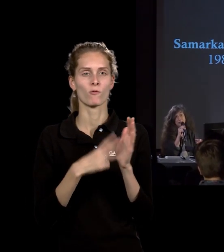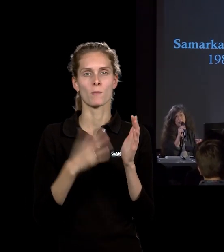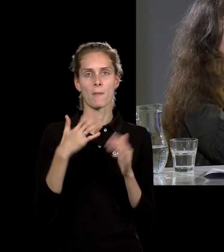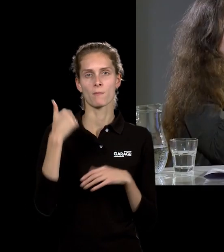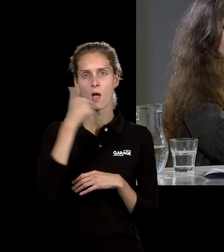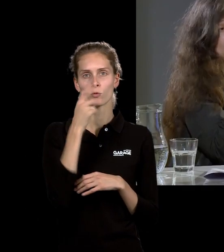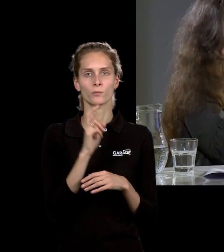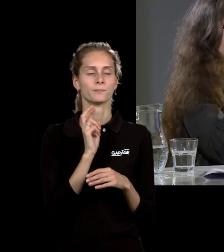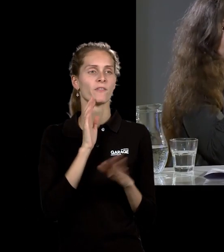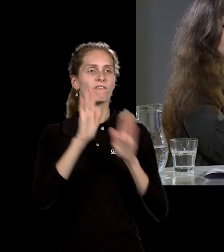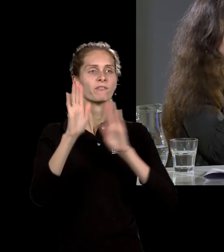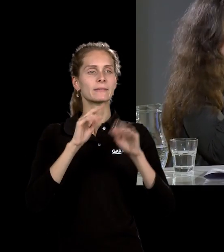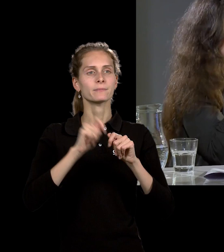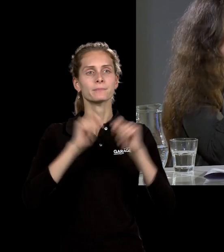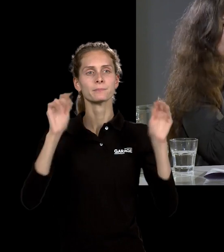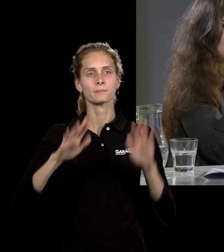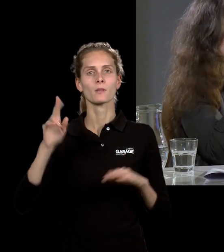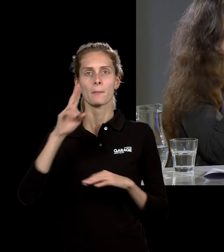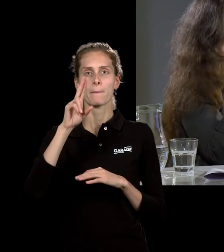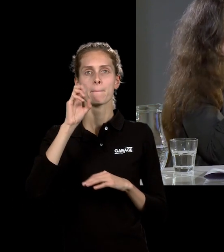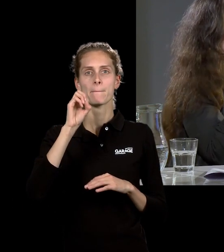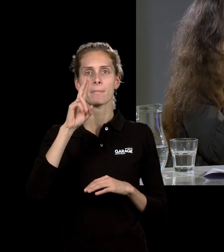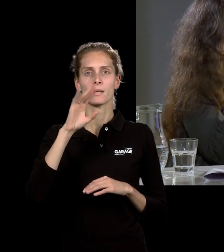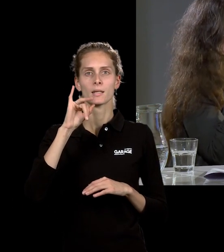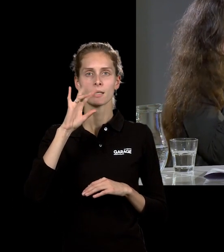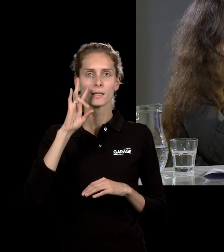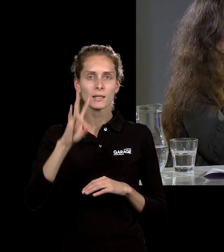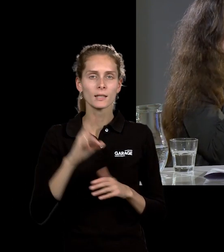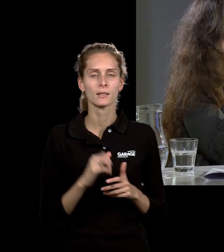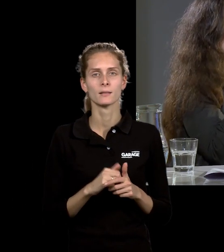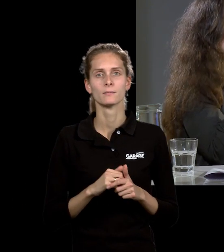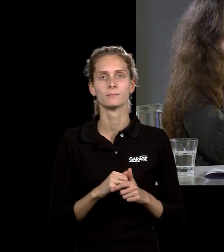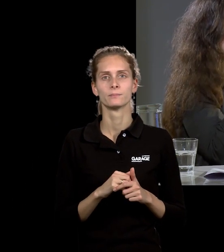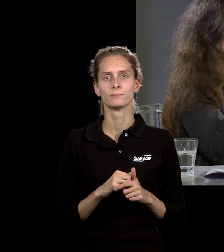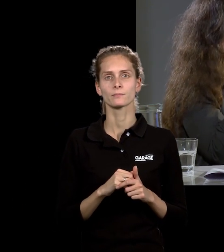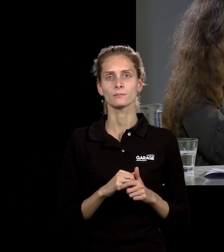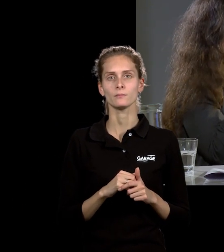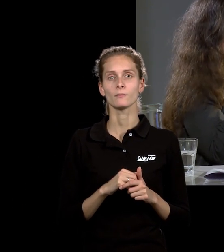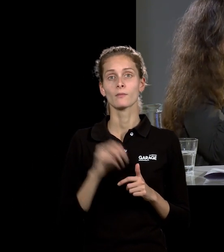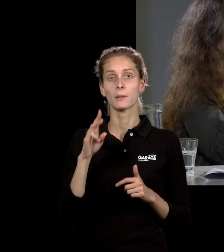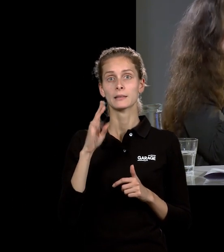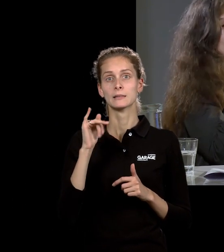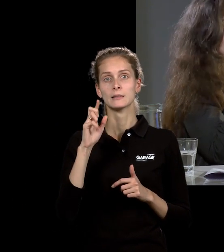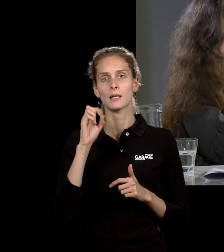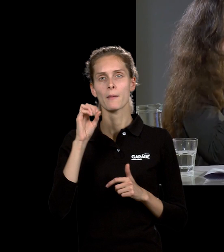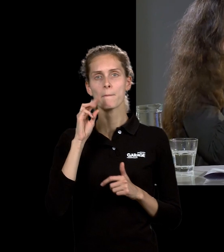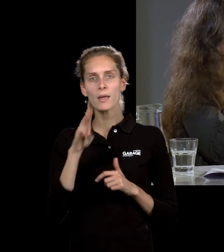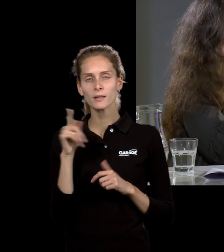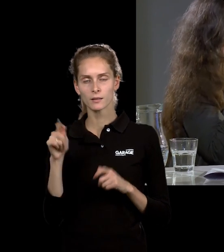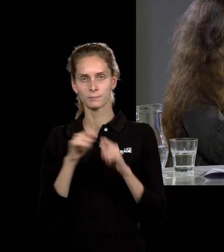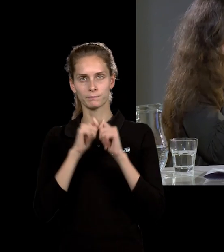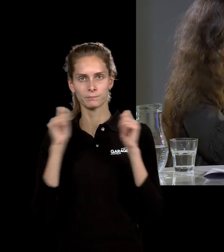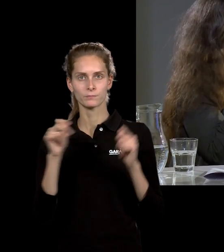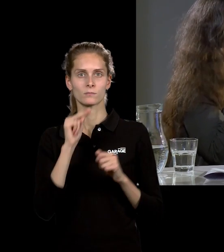Пекине, в 85-м году, и в Лхасе, в Тибете. Он был в Чили, в Японии, на